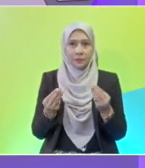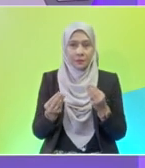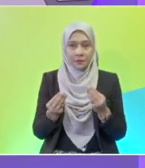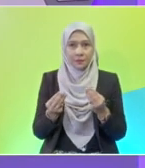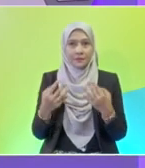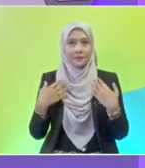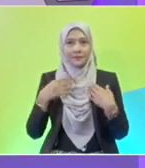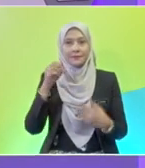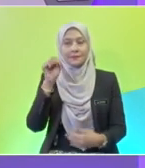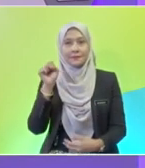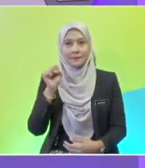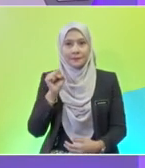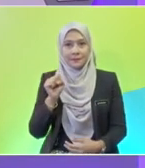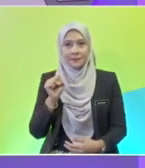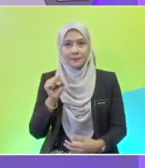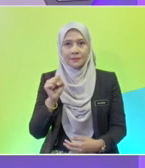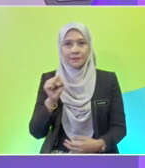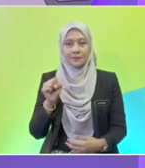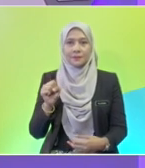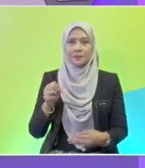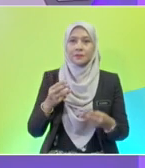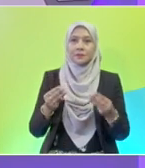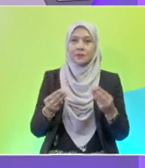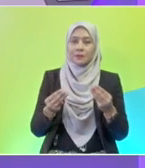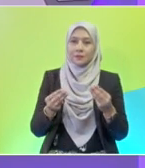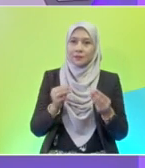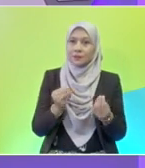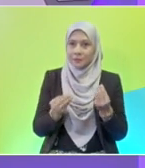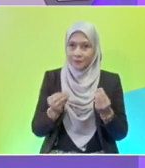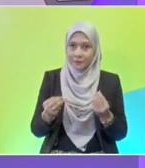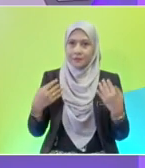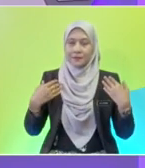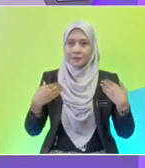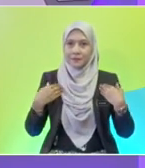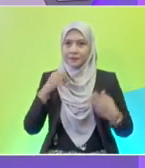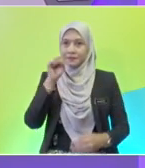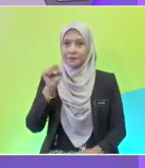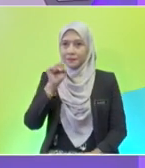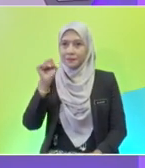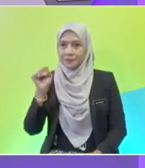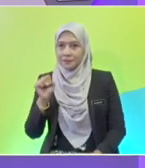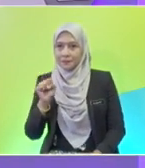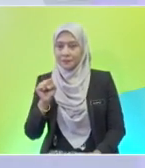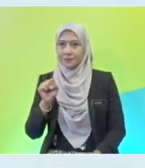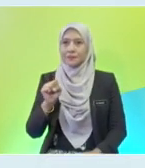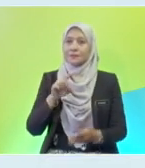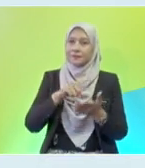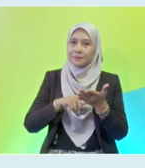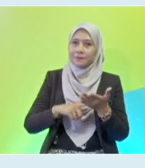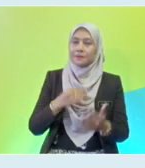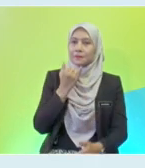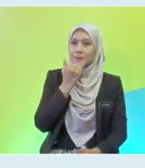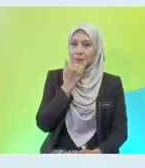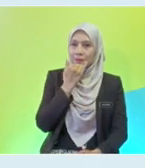akan datang fakta yang salah itu yang dijadikan soalan Oke contohnya betul jawabannya Minion